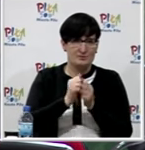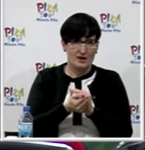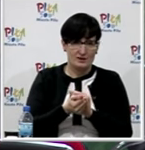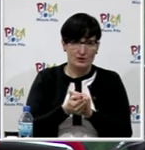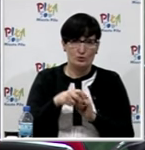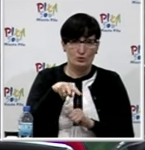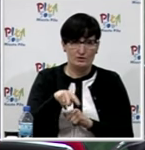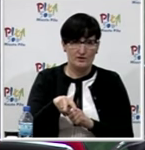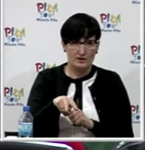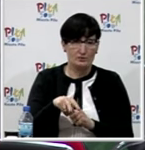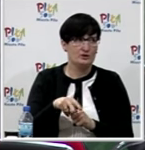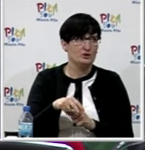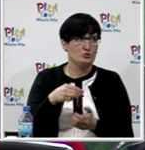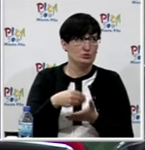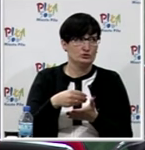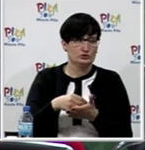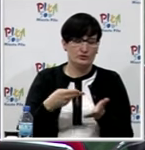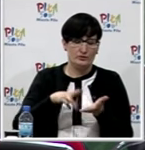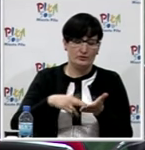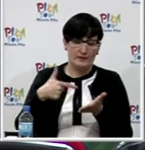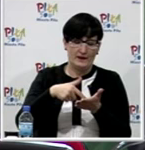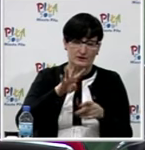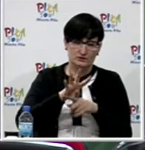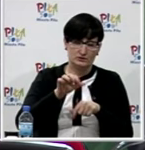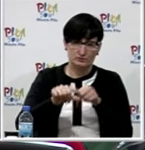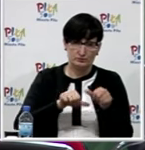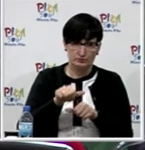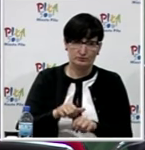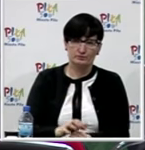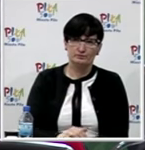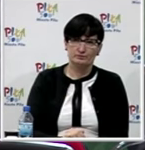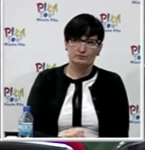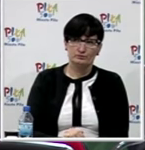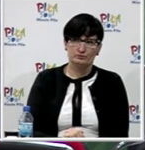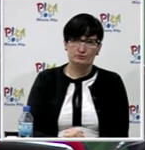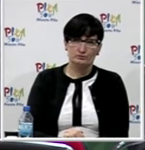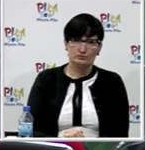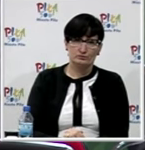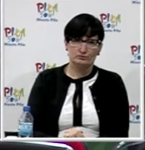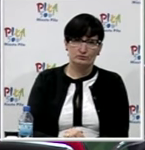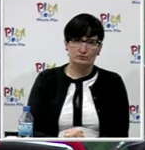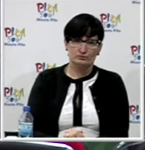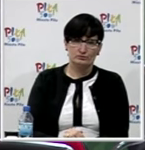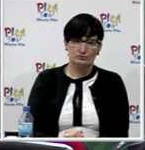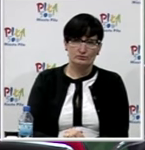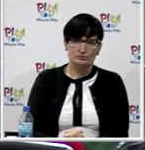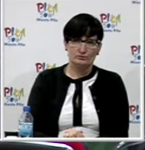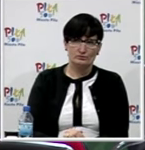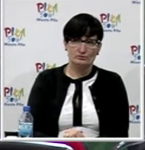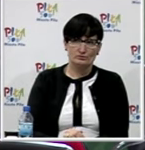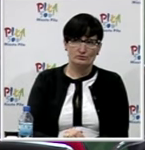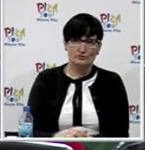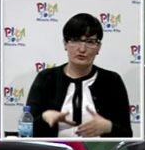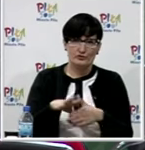na 2014 rok. Są to druki 780 i 781, ta autopoprawka. W imieniu